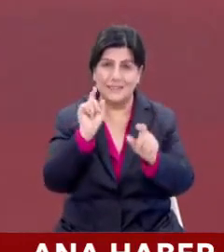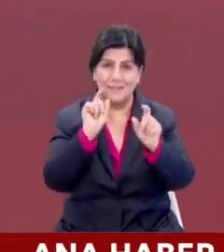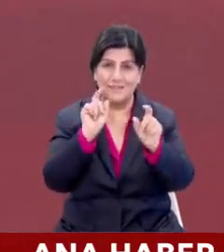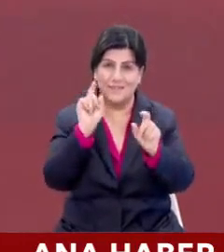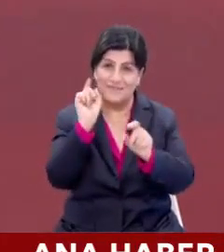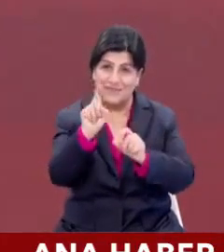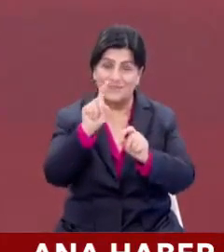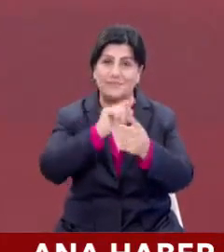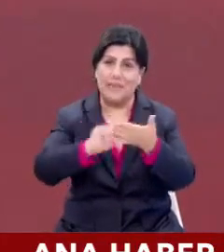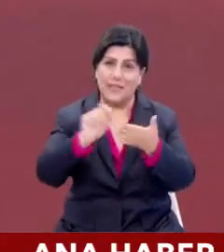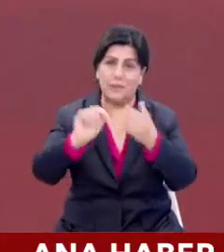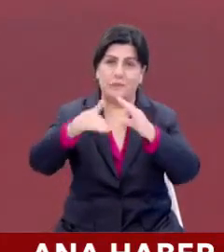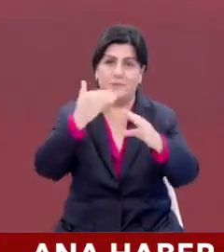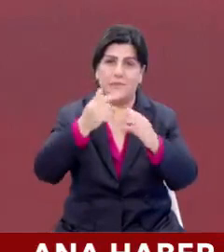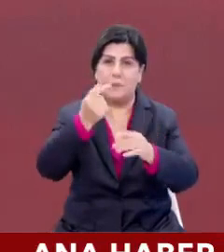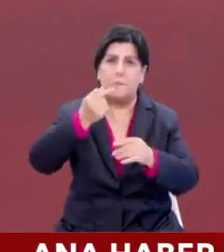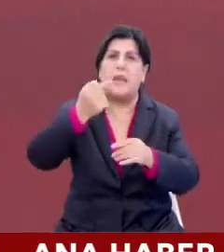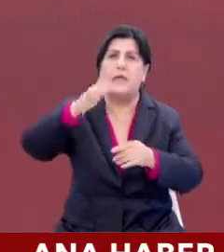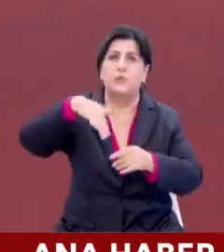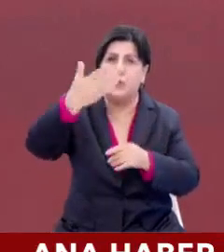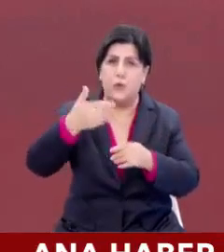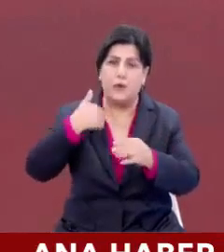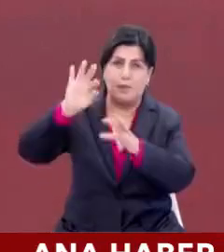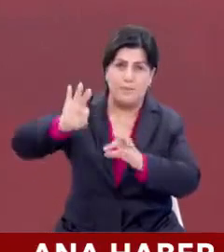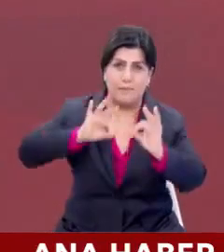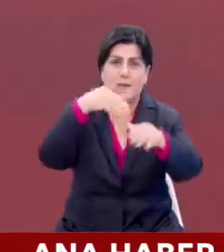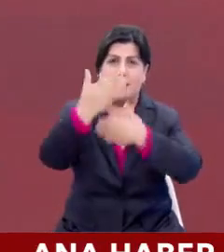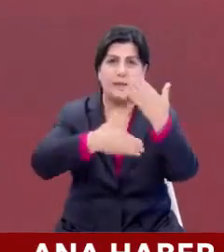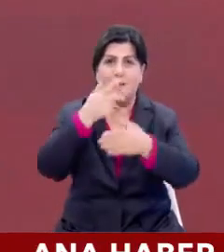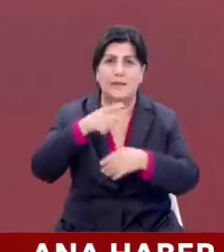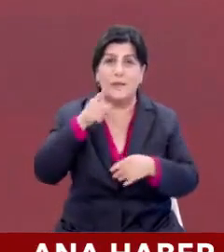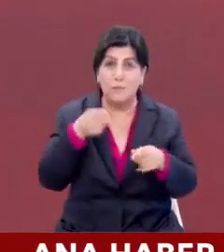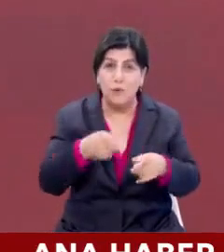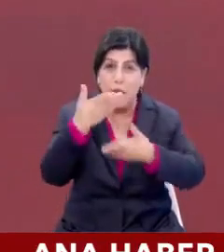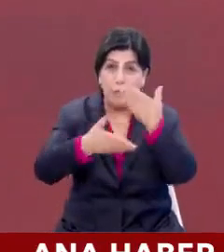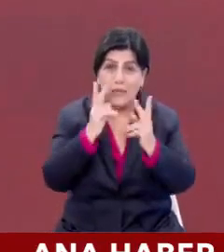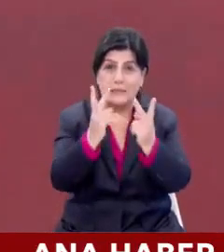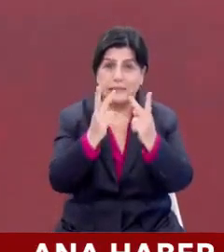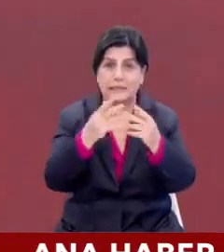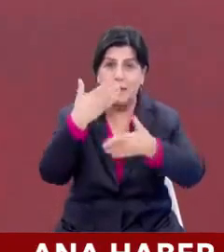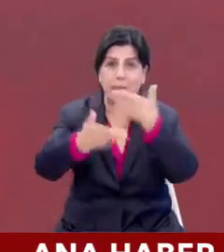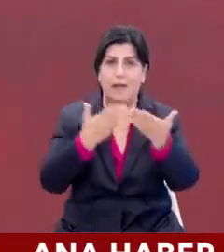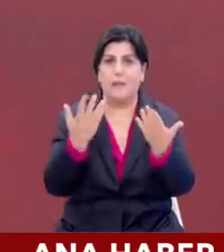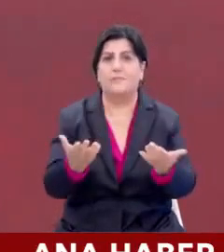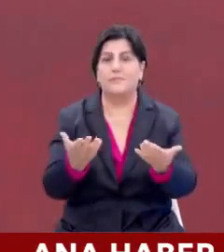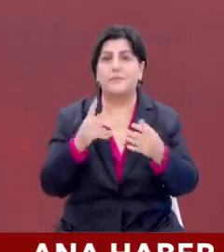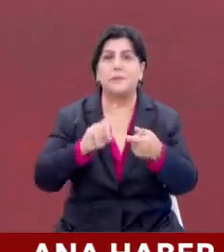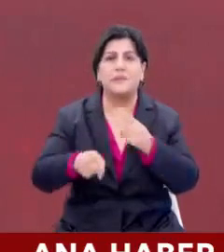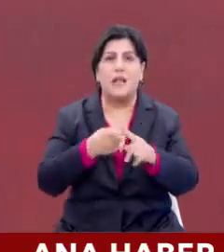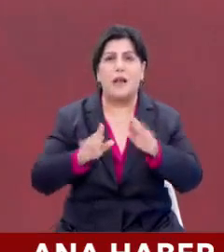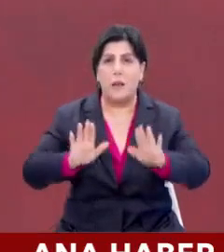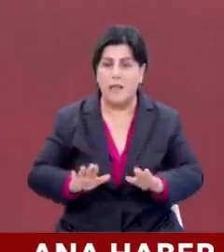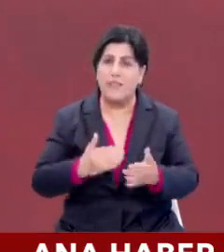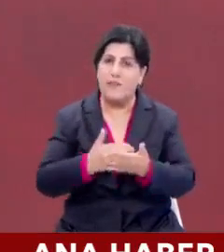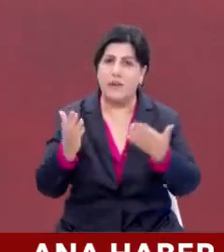Biraz sonra ekranlara taşıyacağım hiç kuşkunuz olmasın bu bülten sizin bülteniniz ben vatandaşın bülteni çünkü ama Siyasette